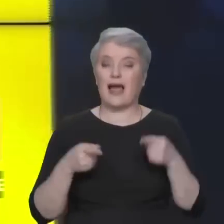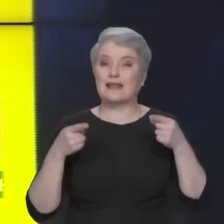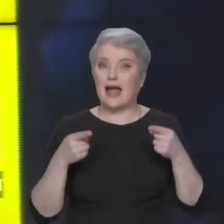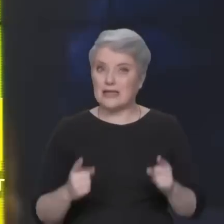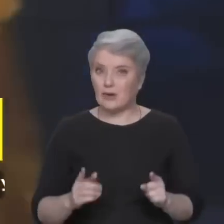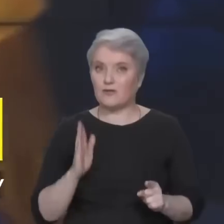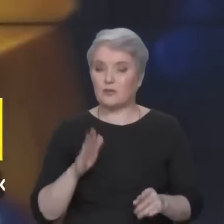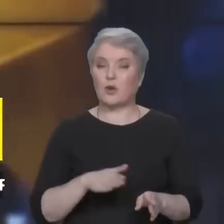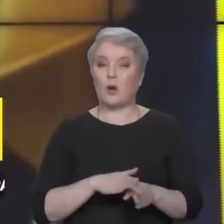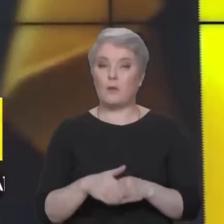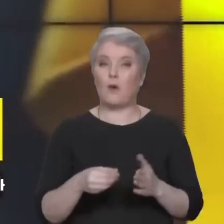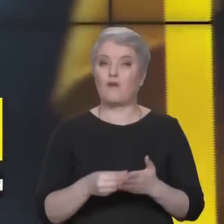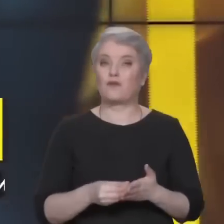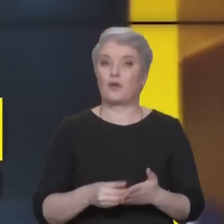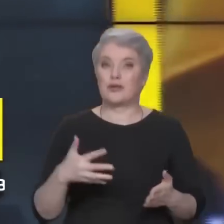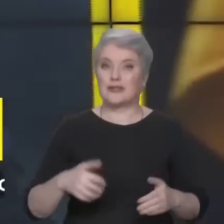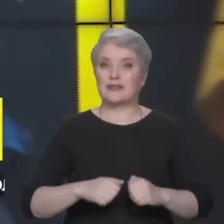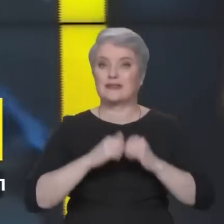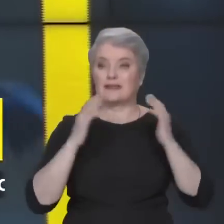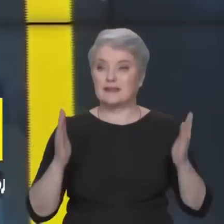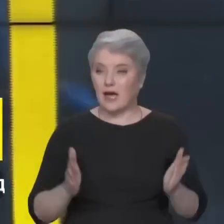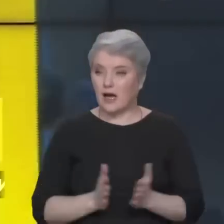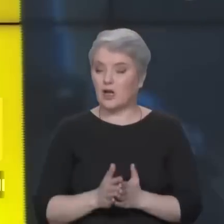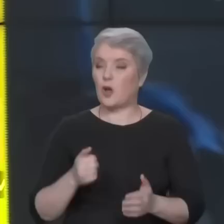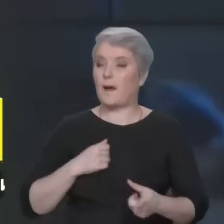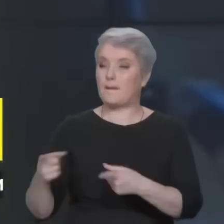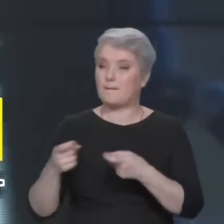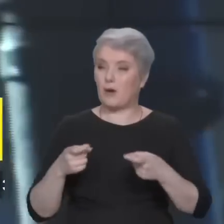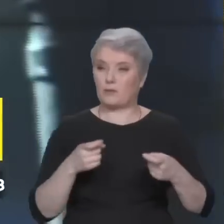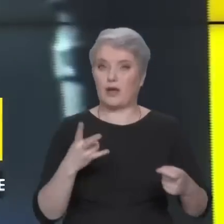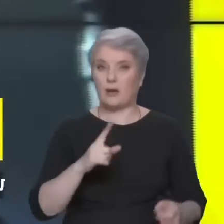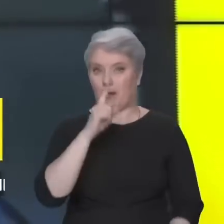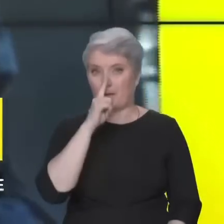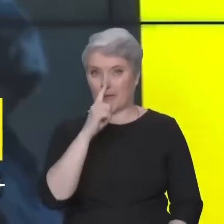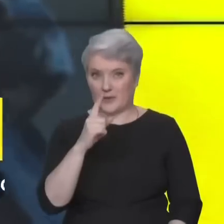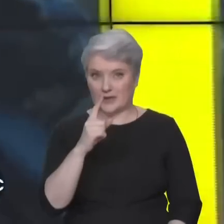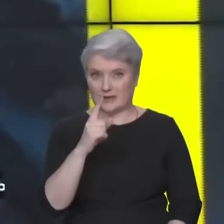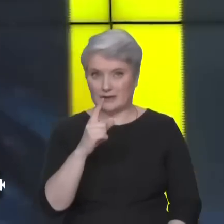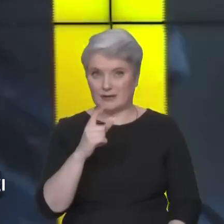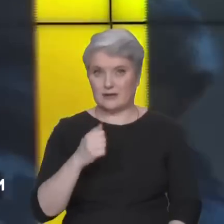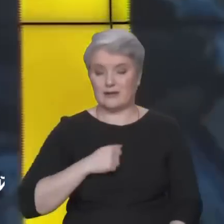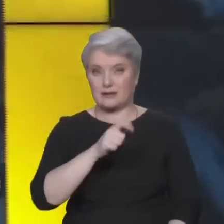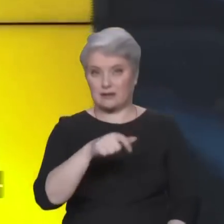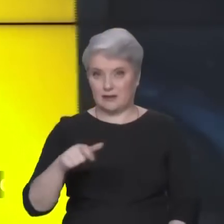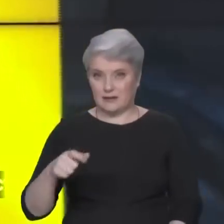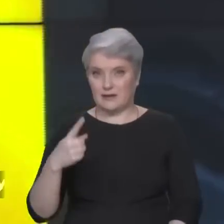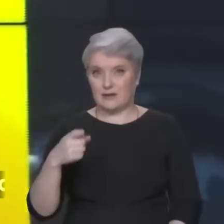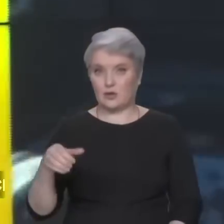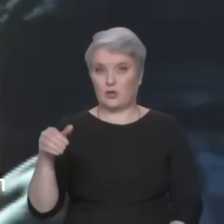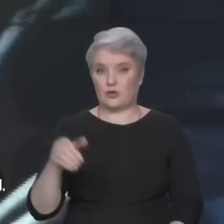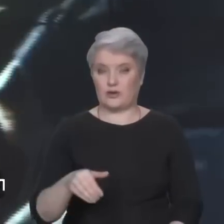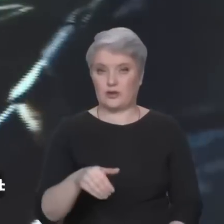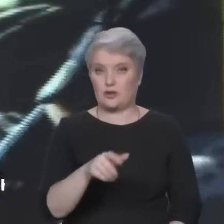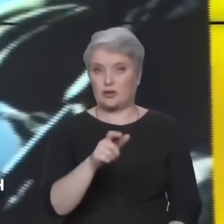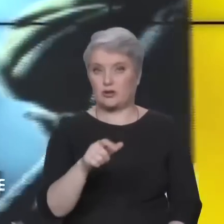буде повноцінною загальною мобілізацією. Їм треба на місяць ресурсу мобілізованого 100 тисяч особового